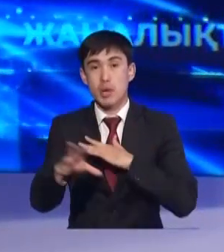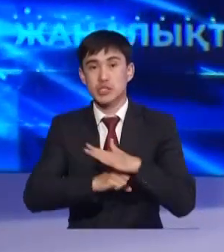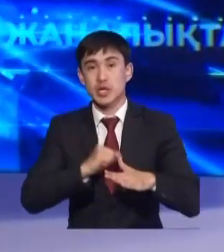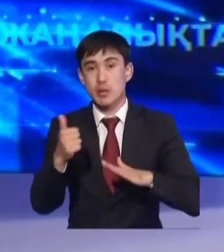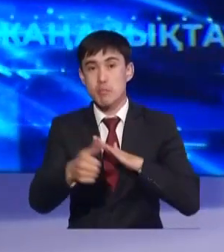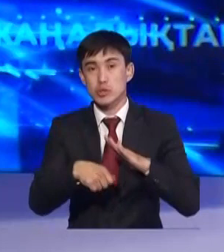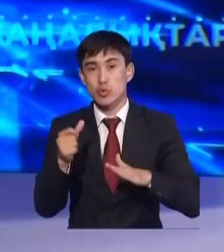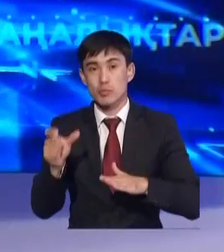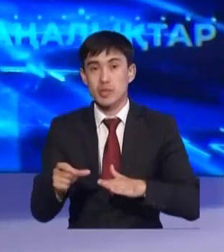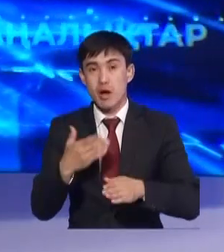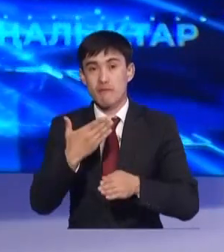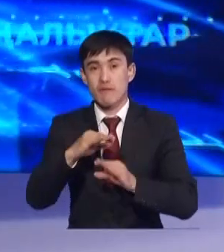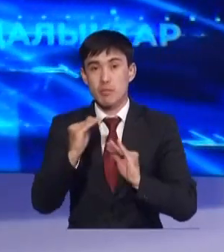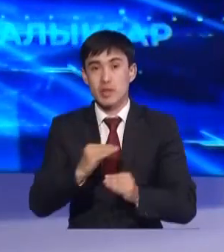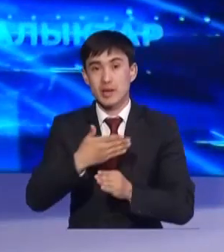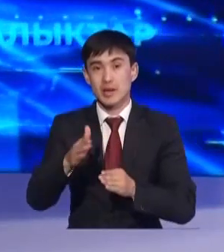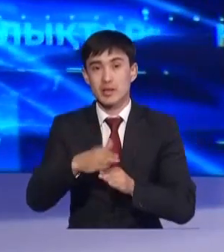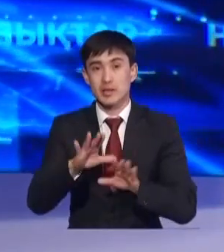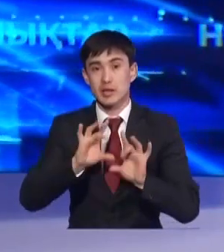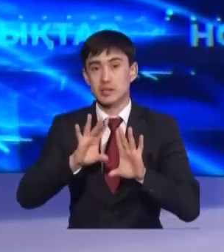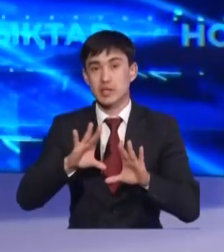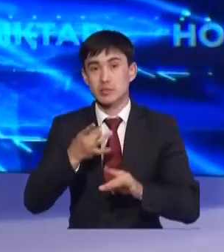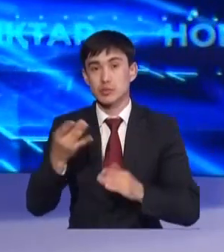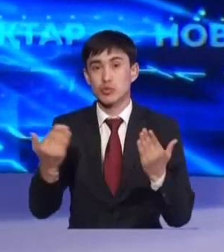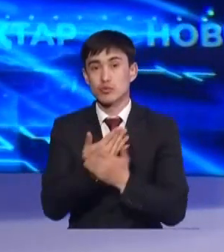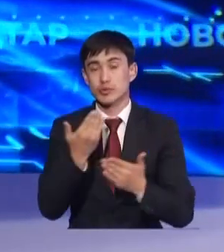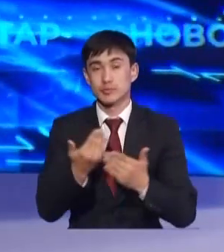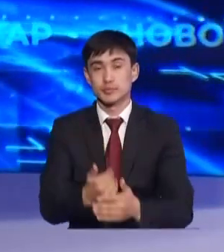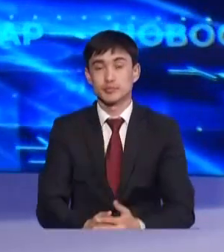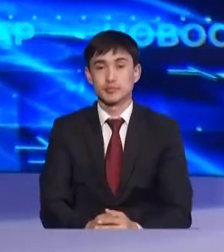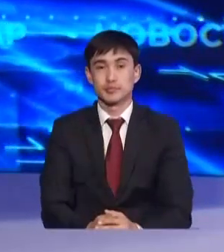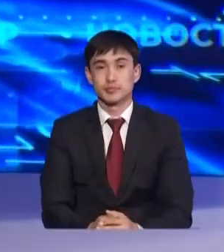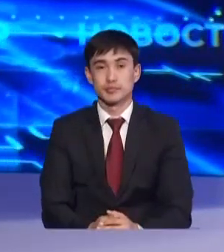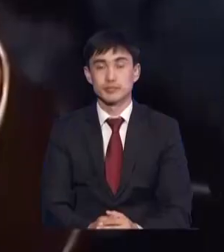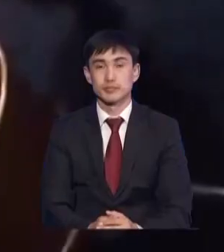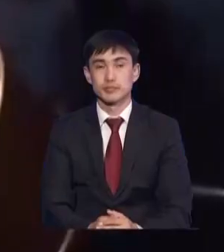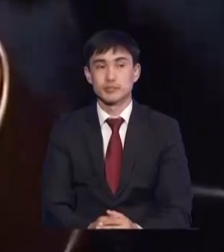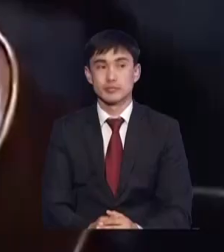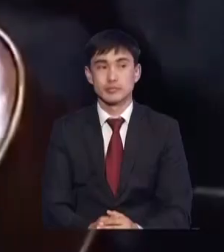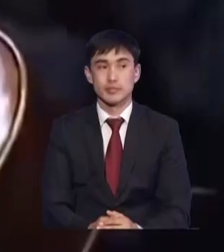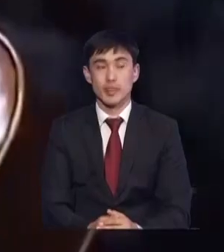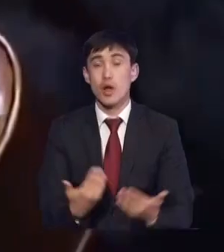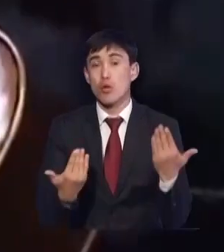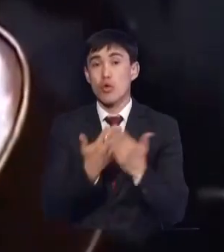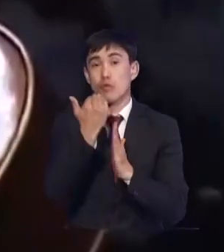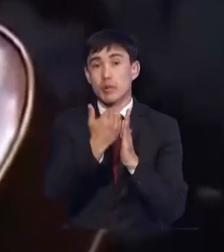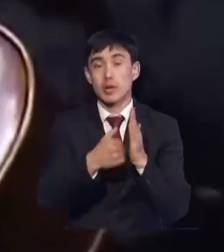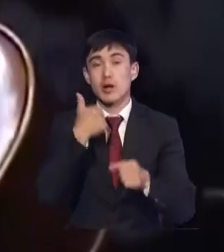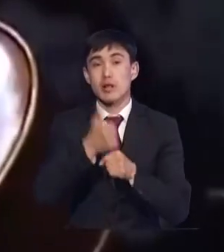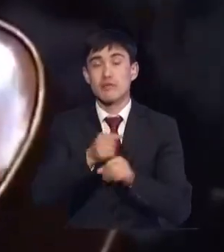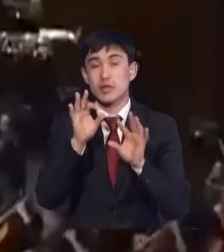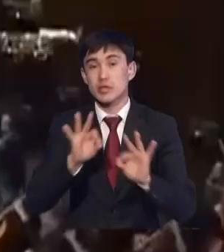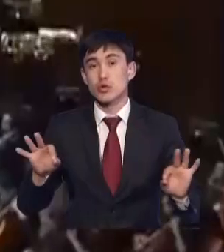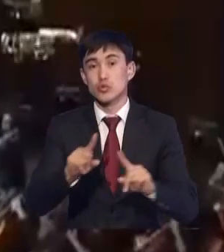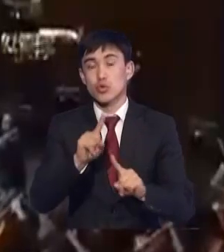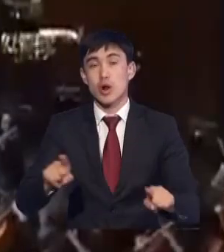оформляла на них кредиты обо всём этом в сегодняшнем выпуске республиканских новостей новую программу главного дирижёра